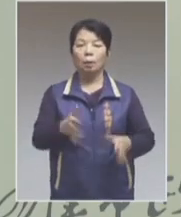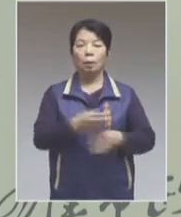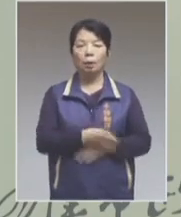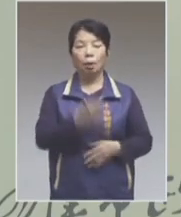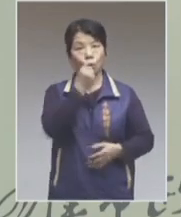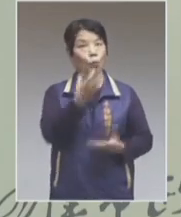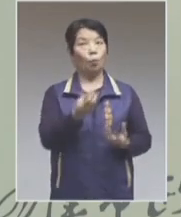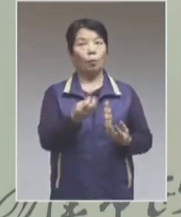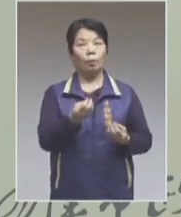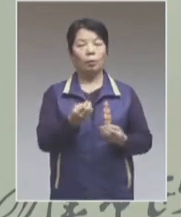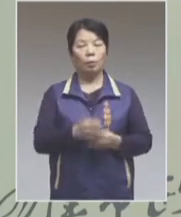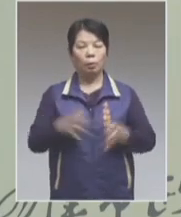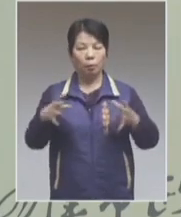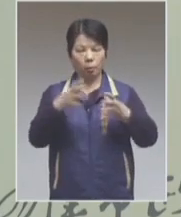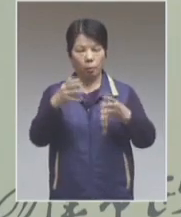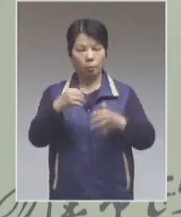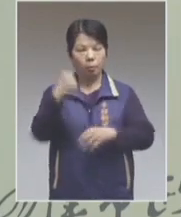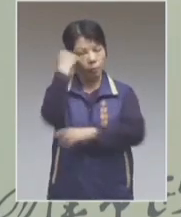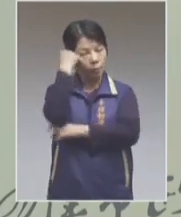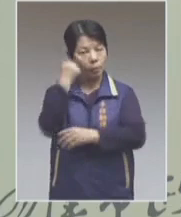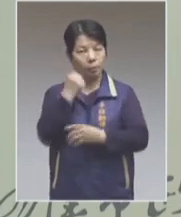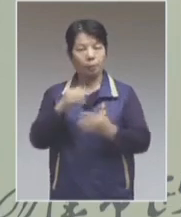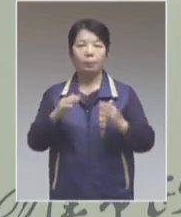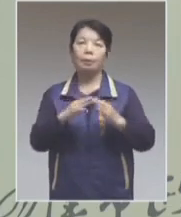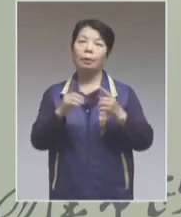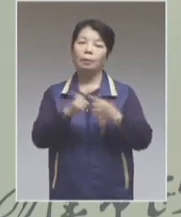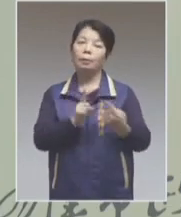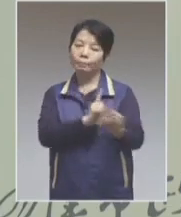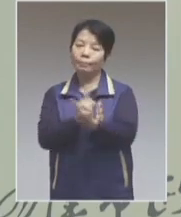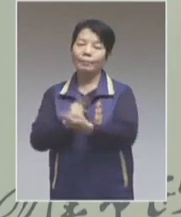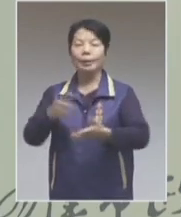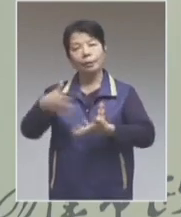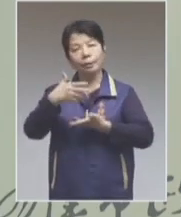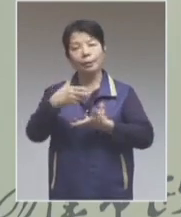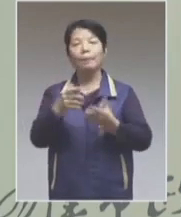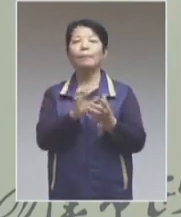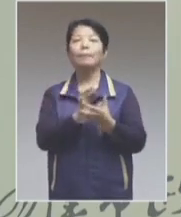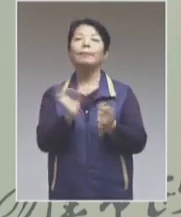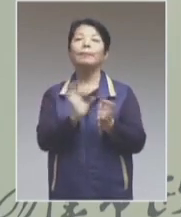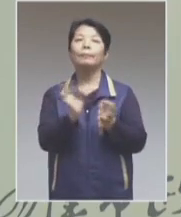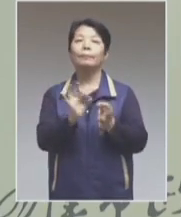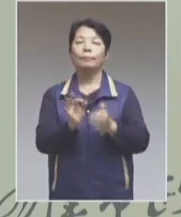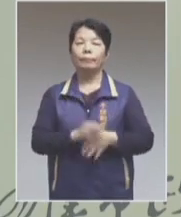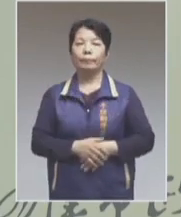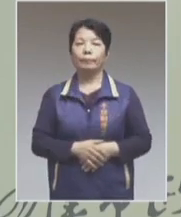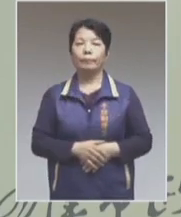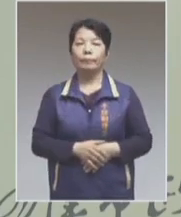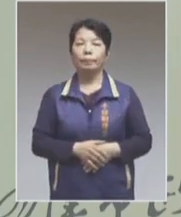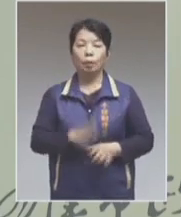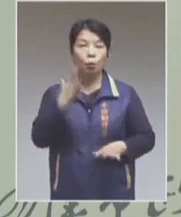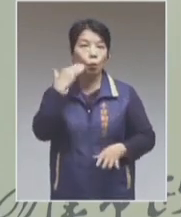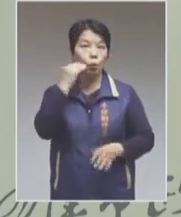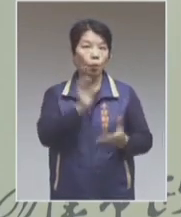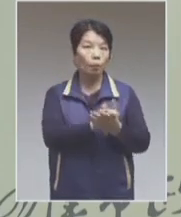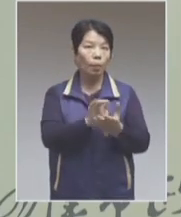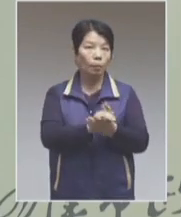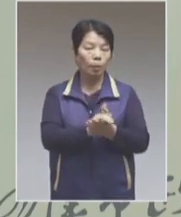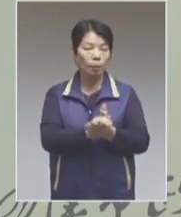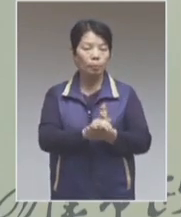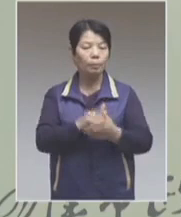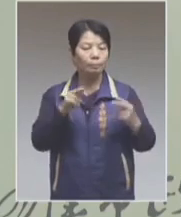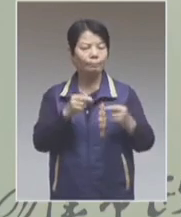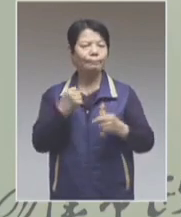候假如同住家人你吃饭阿东那个没关系你都自己出来的人还是你的朋友你有熟